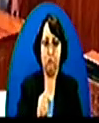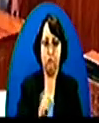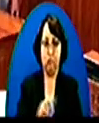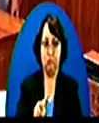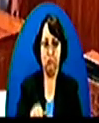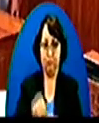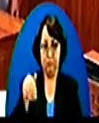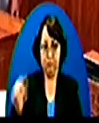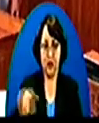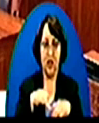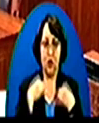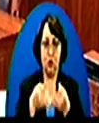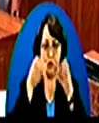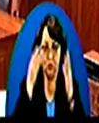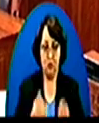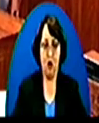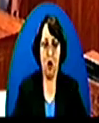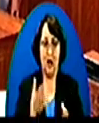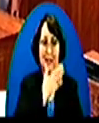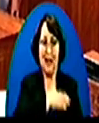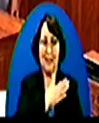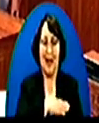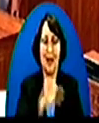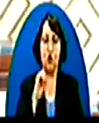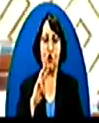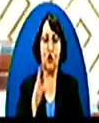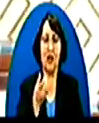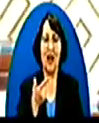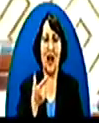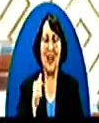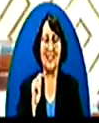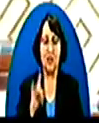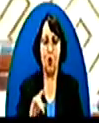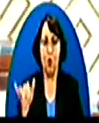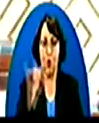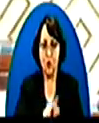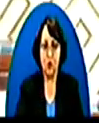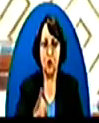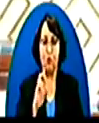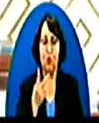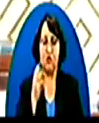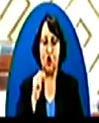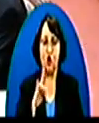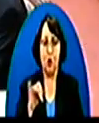хурл гаргаад байна. Харин цагдаагийн ерхий газар болон улсын бүртгэлийн ерхий газрын дарга нарыг албан